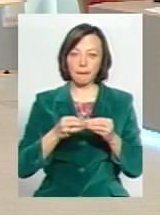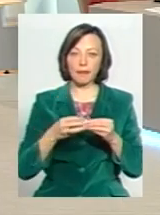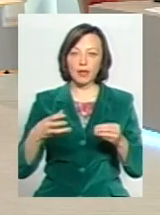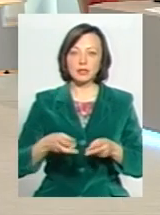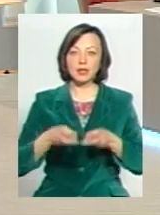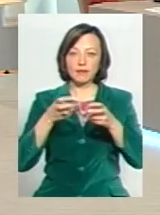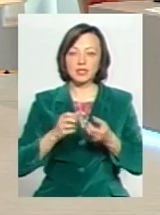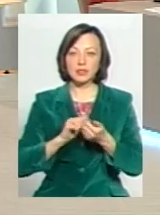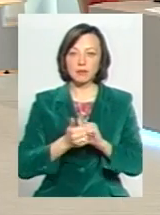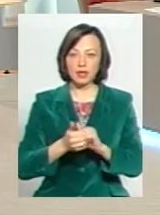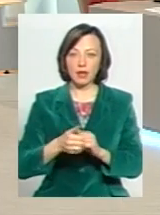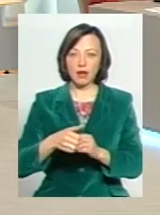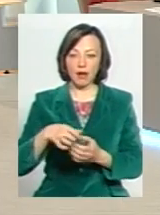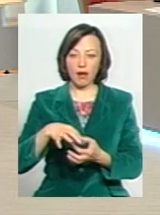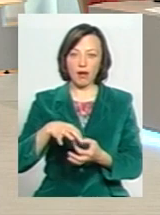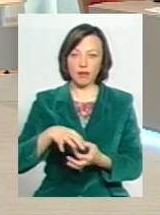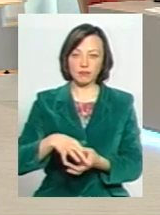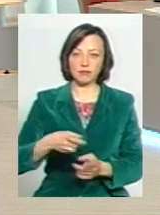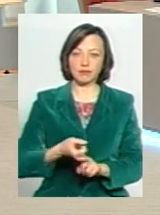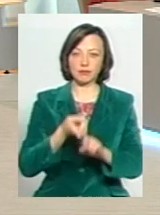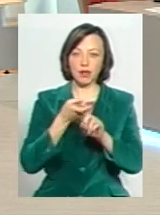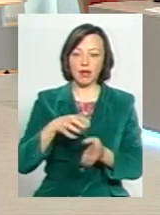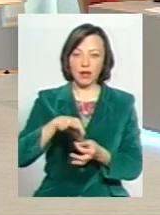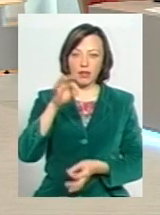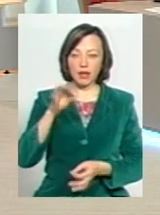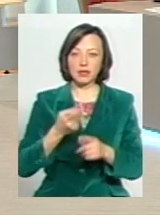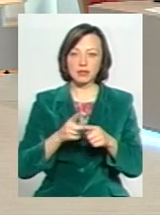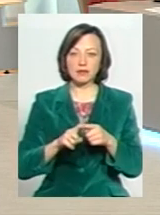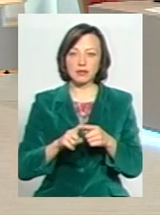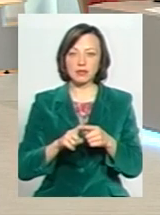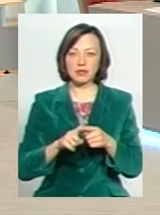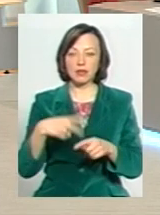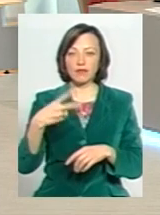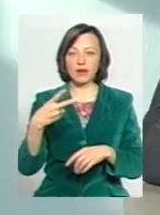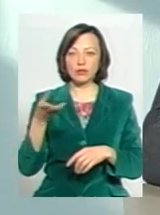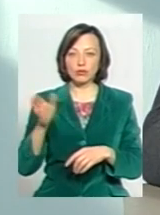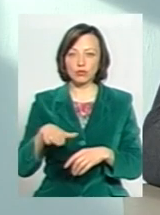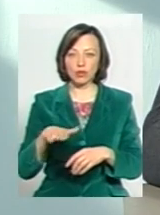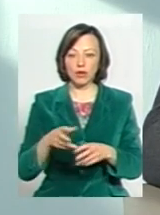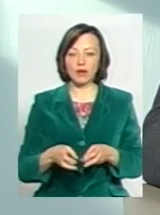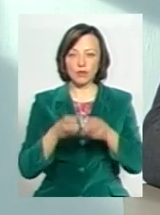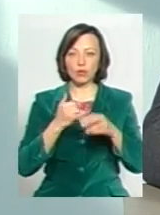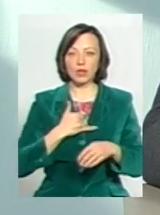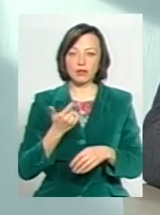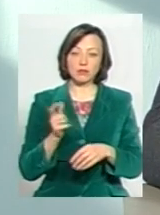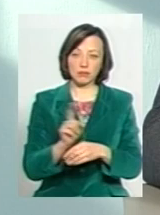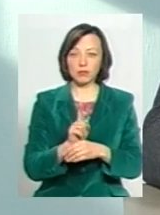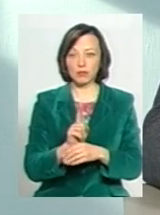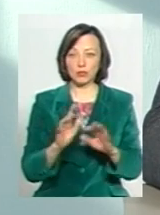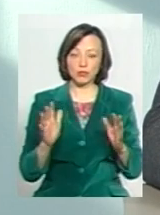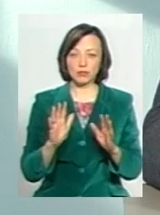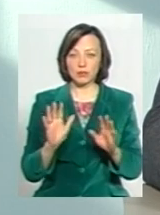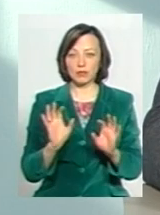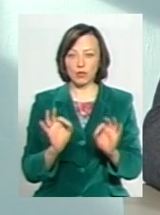15 ліфтів – це заміна тягових канатів, і заміна редукторів – це 20 ліфтів. Тобто в нас більш-менш ліфти